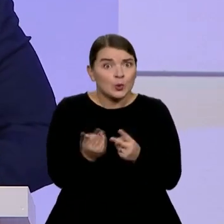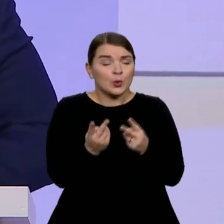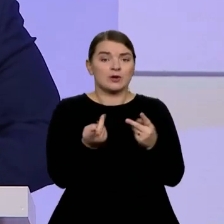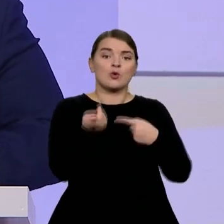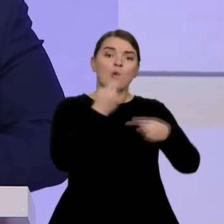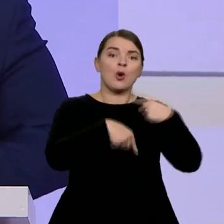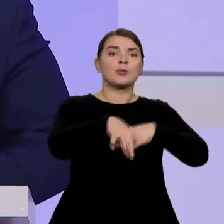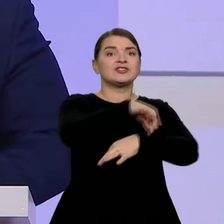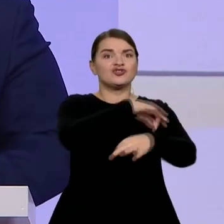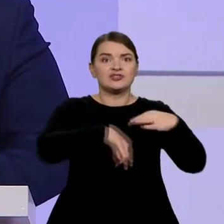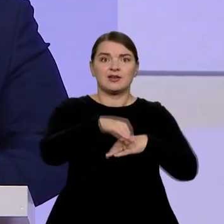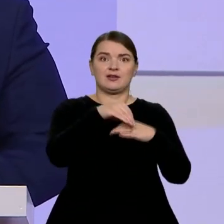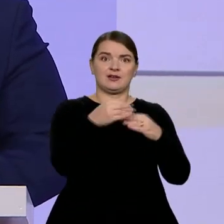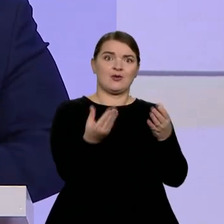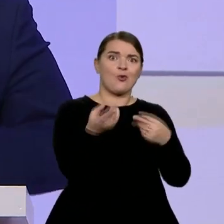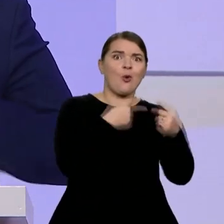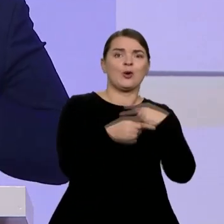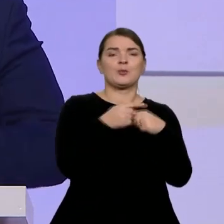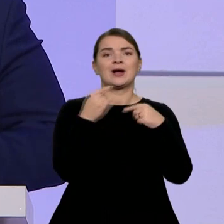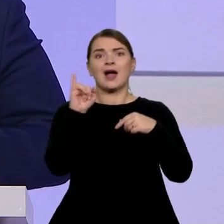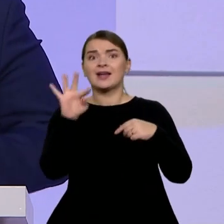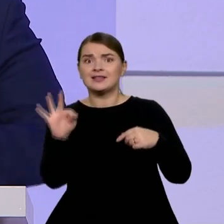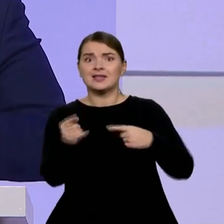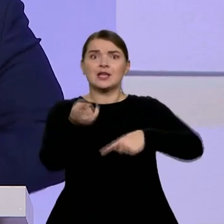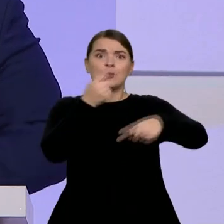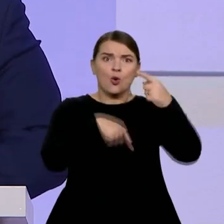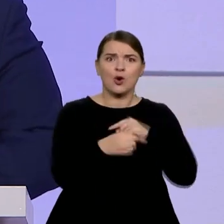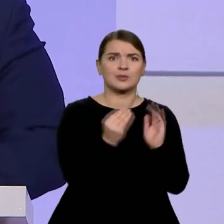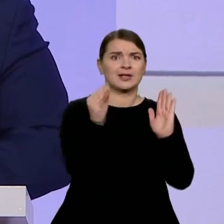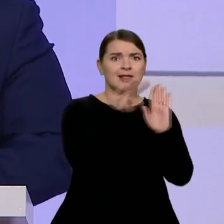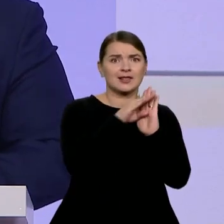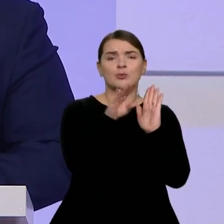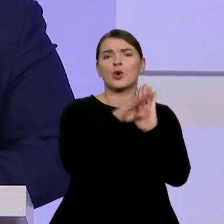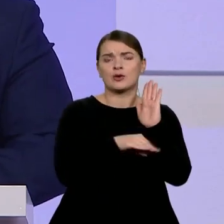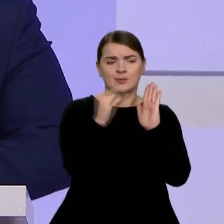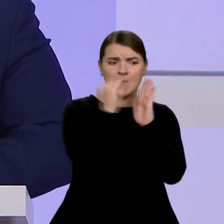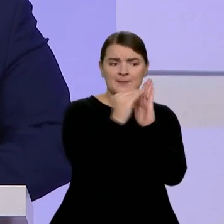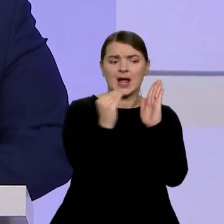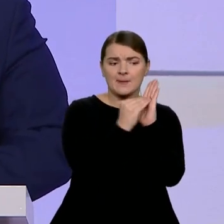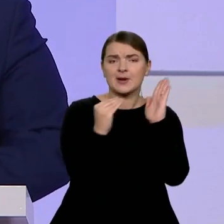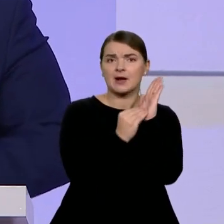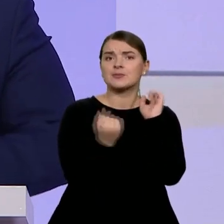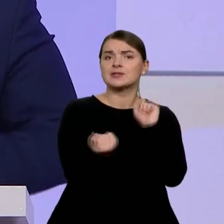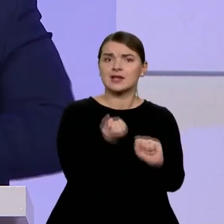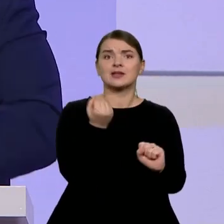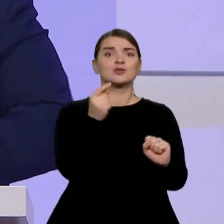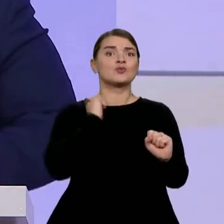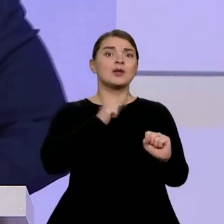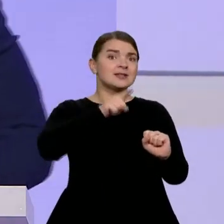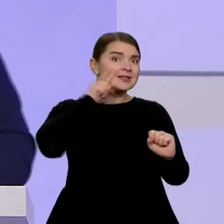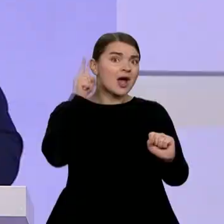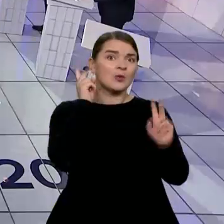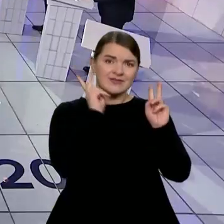inžinerinės specialybės, informacinės technologijas ir vėl tada pritraukti tos jaunus žmonės iš Šiaulių miesto, kurie